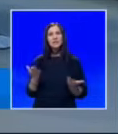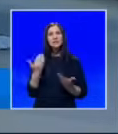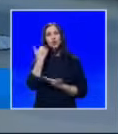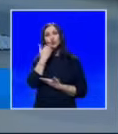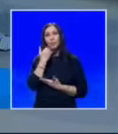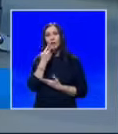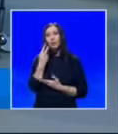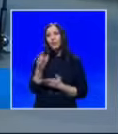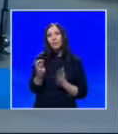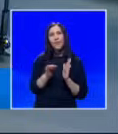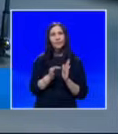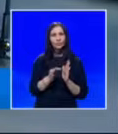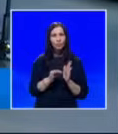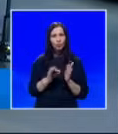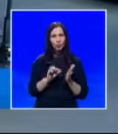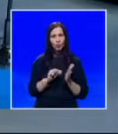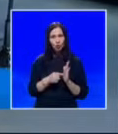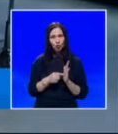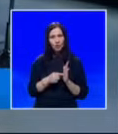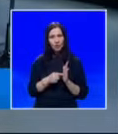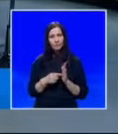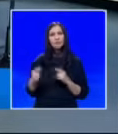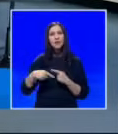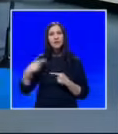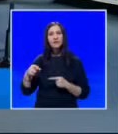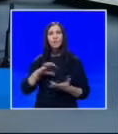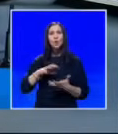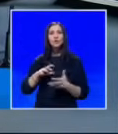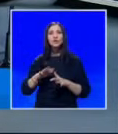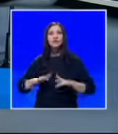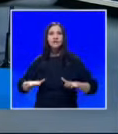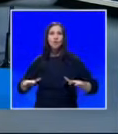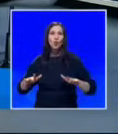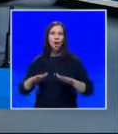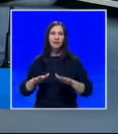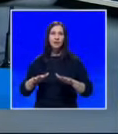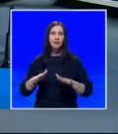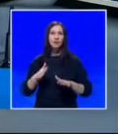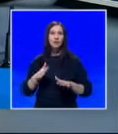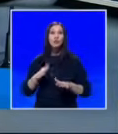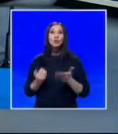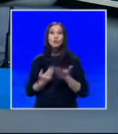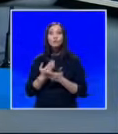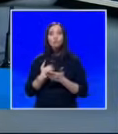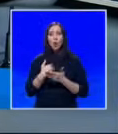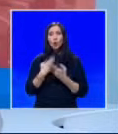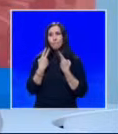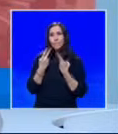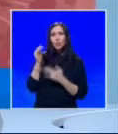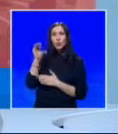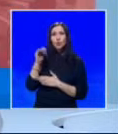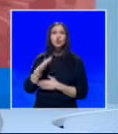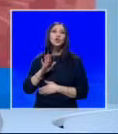не са добри от гледна точка на развитие на политическата ситуация. И моята прогноза е, че ще се стигне